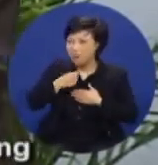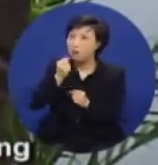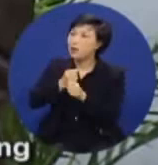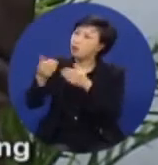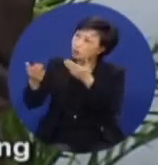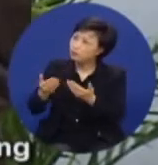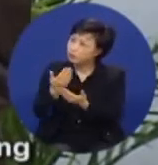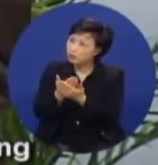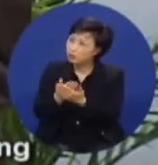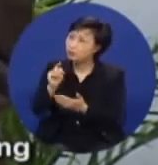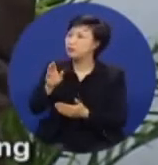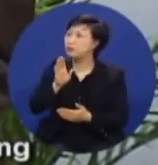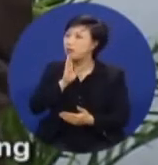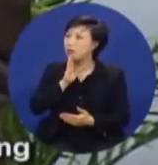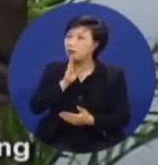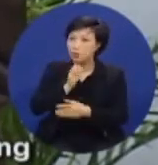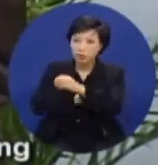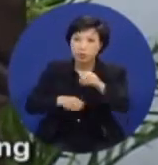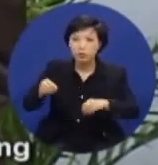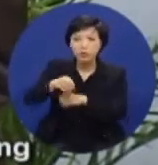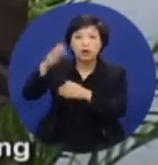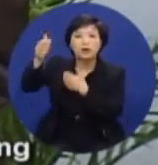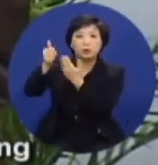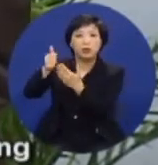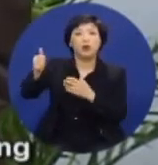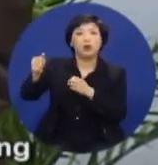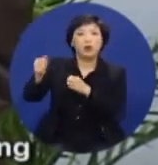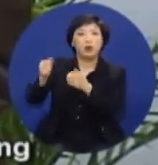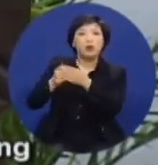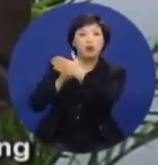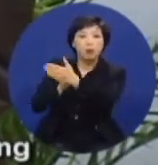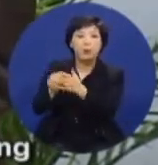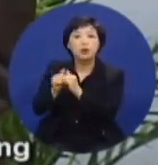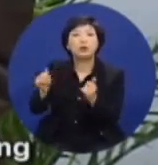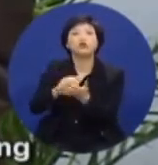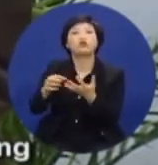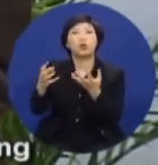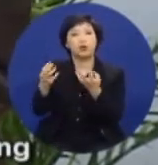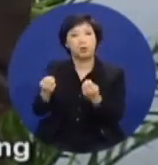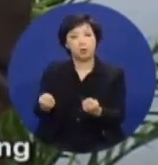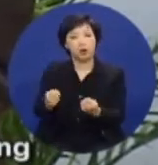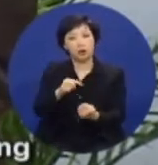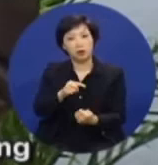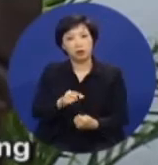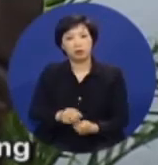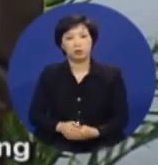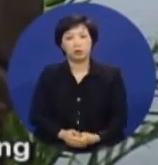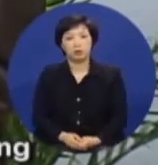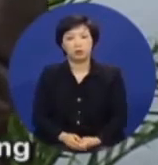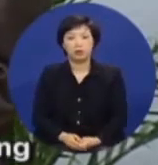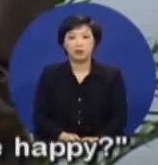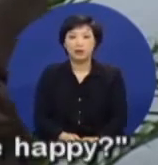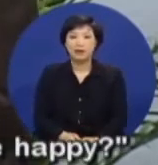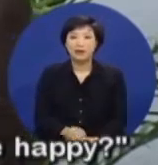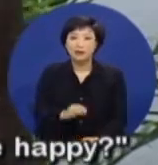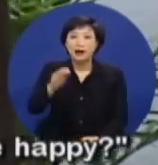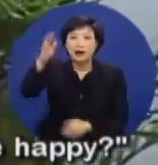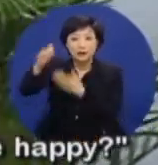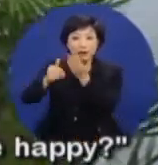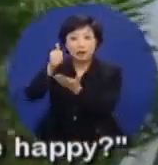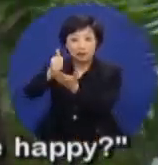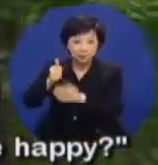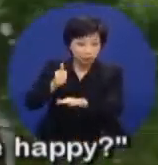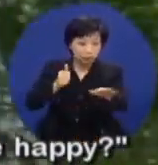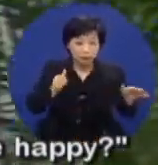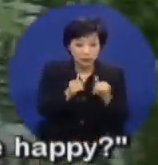예요 이도 그대들 원 만나는 사람들이 얼마나 많은 유물 아 하나님은 인간을